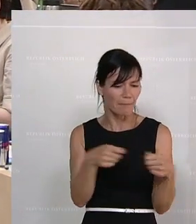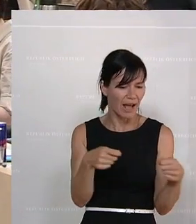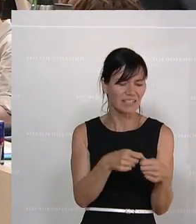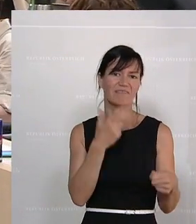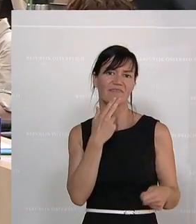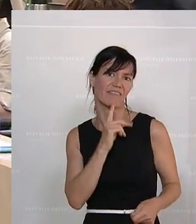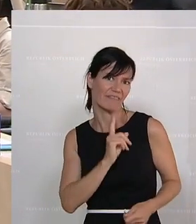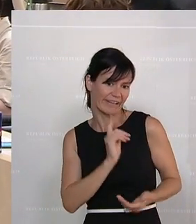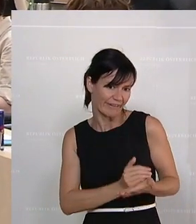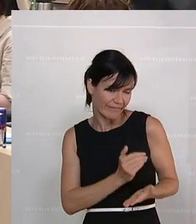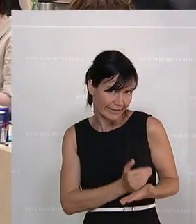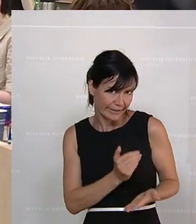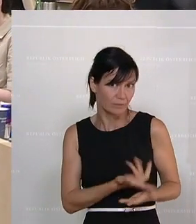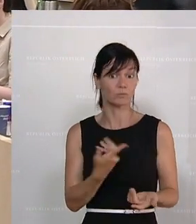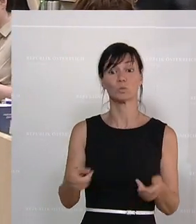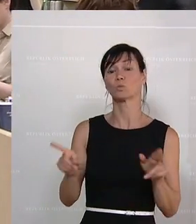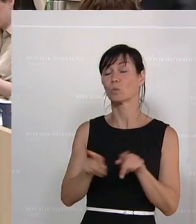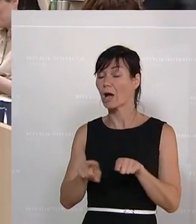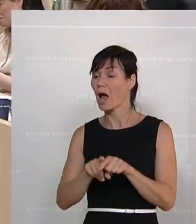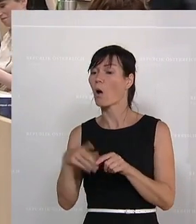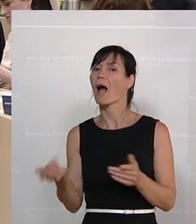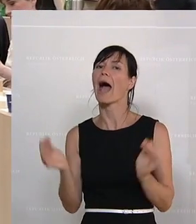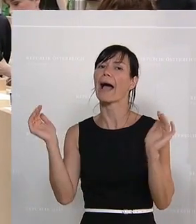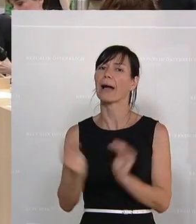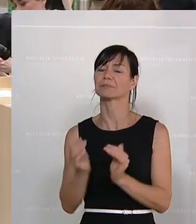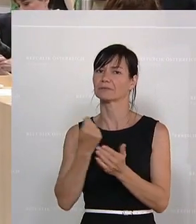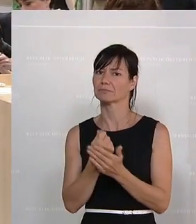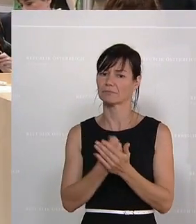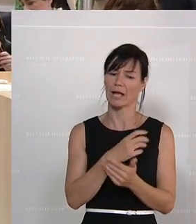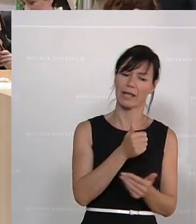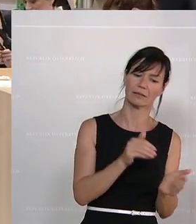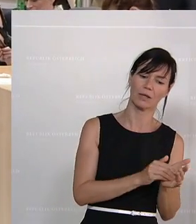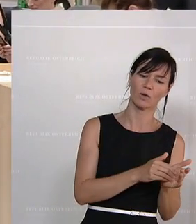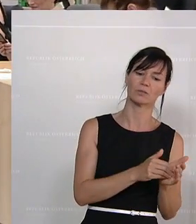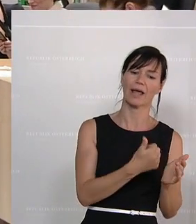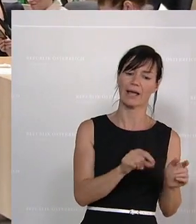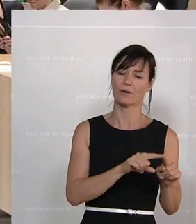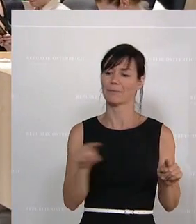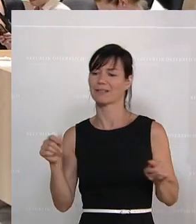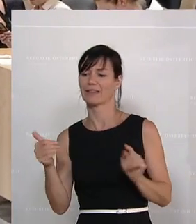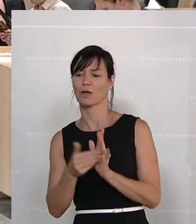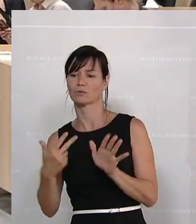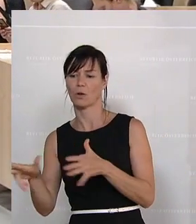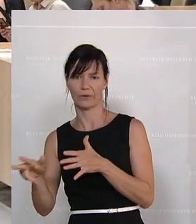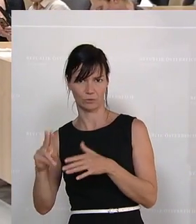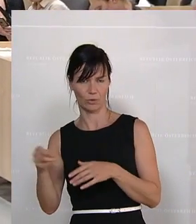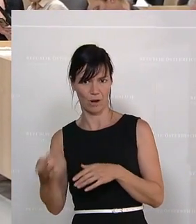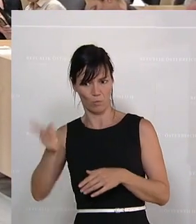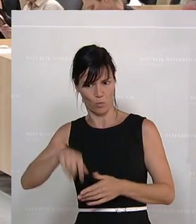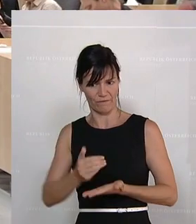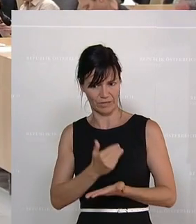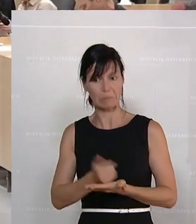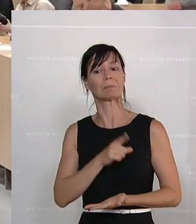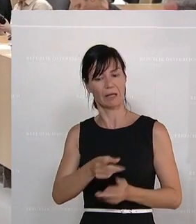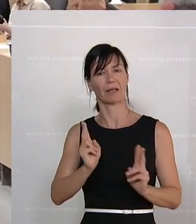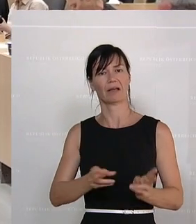und dem absetzbetrag im bereich zwischen der hut sein maximum zwischen 1900 1800 euro monatseinkommen das sind maßnahmen die im